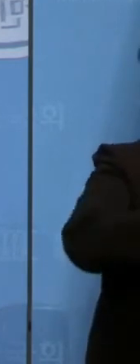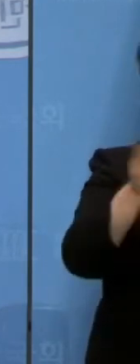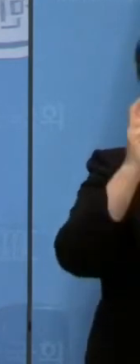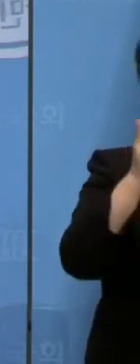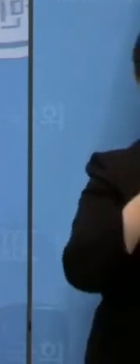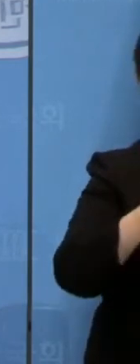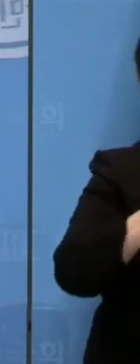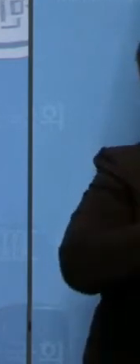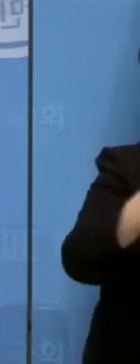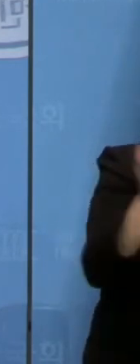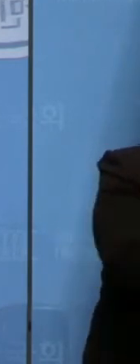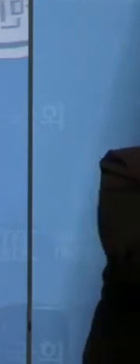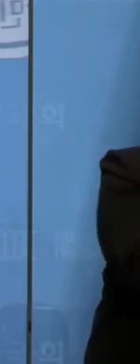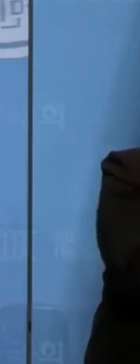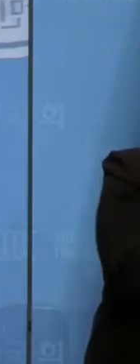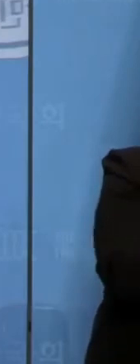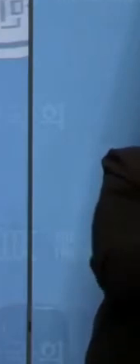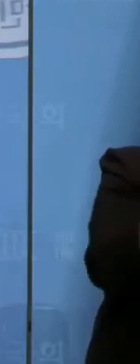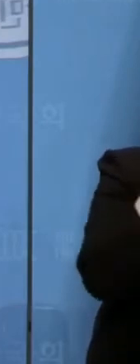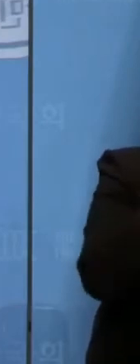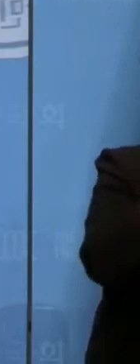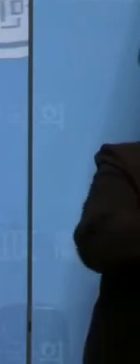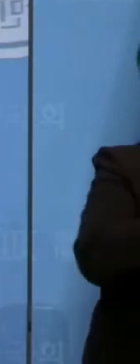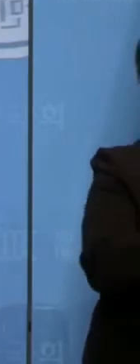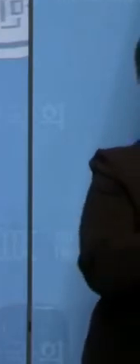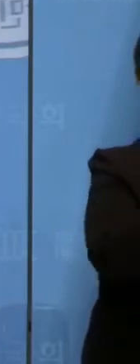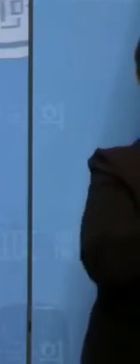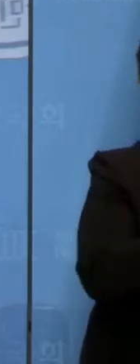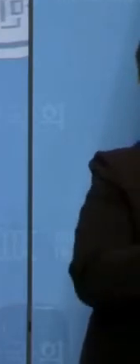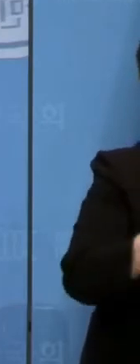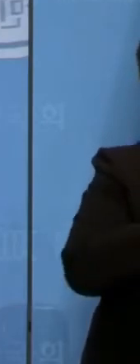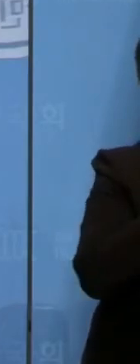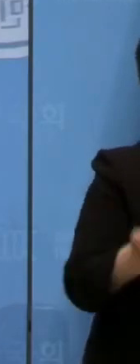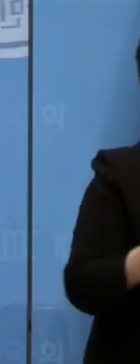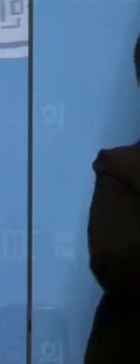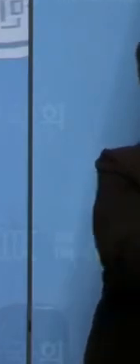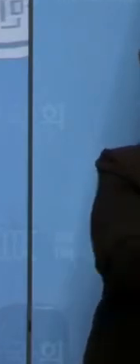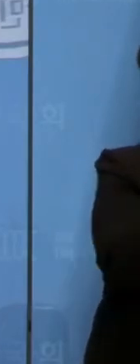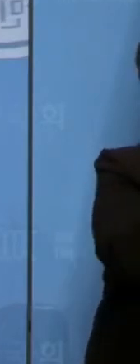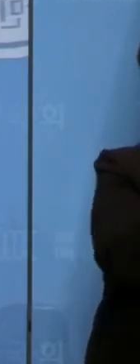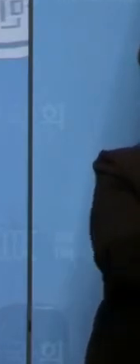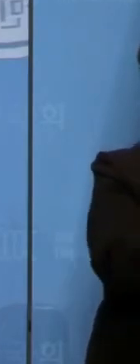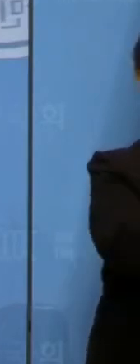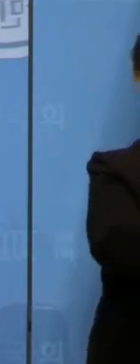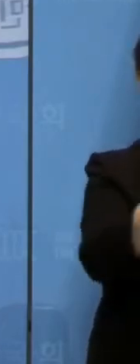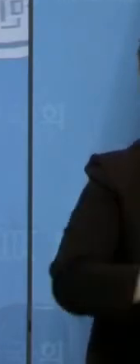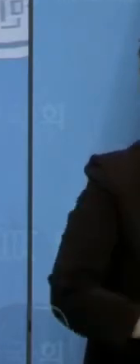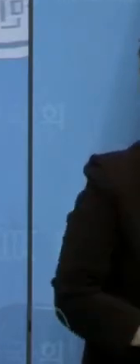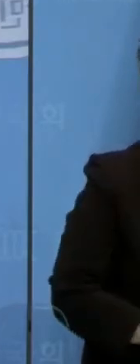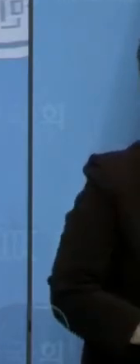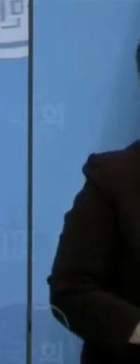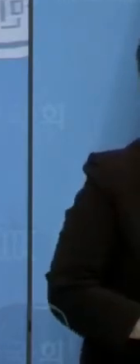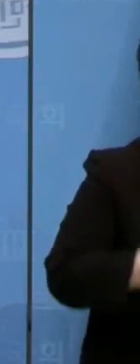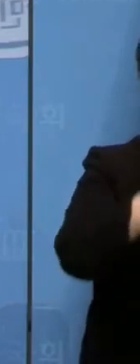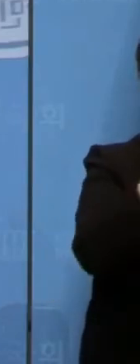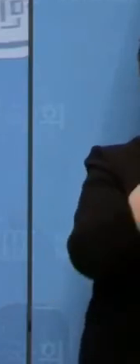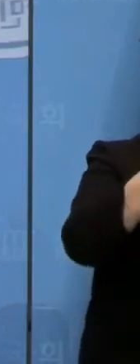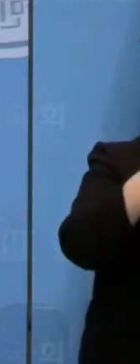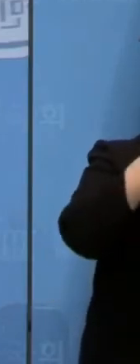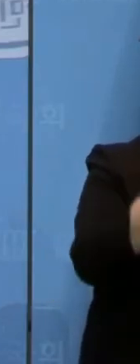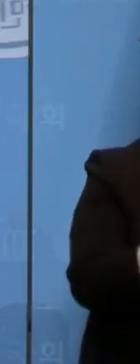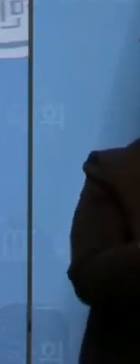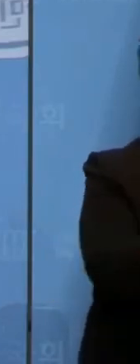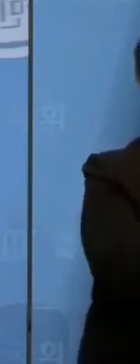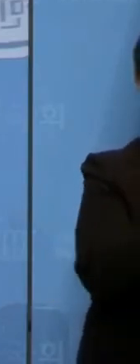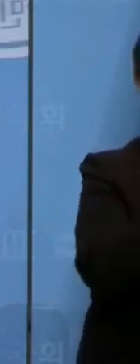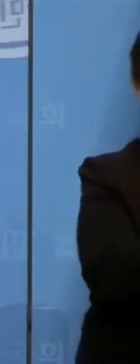현재 에너지 사업의 수익이 군부로 흘러갈 가능성 역시 매우 높습니다. 포스코는 미얀마 군부와